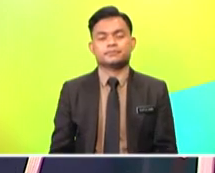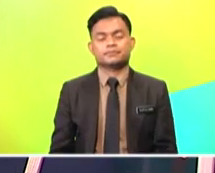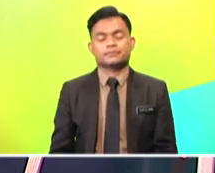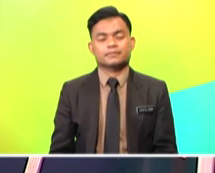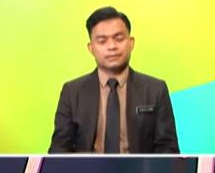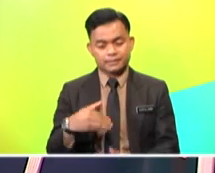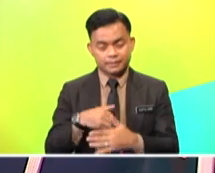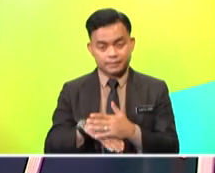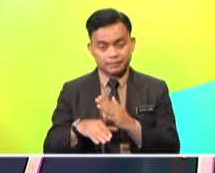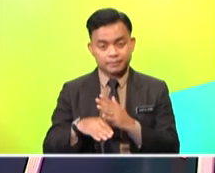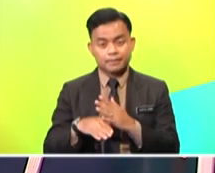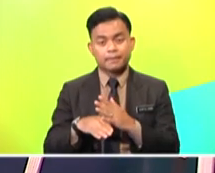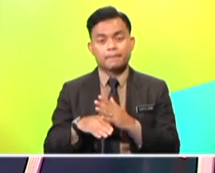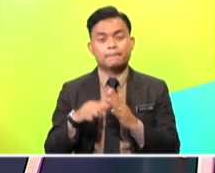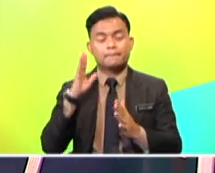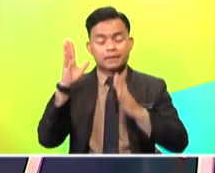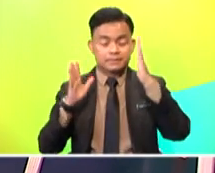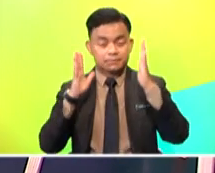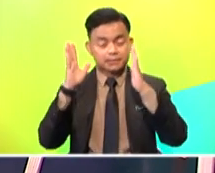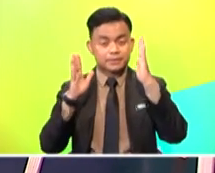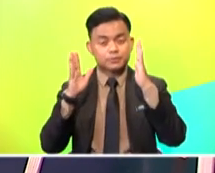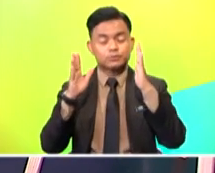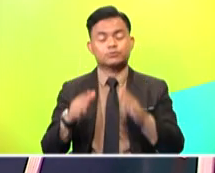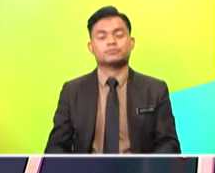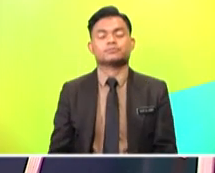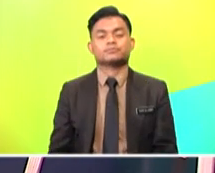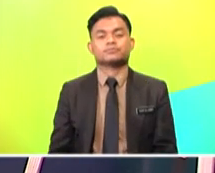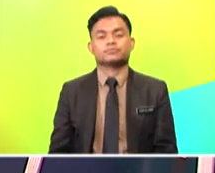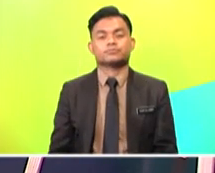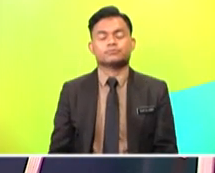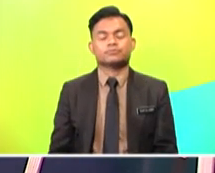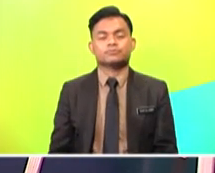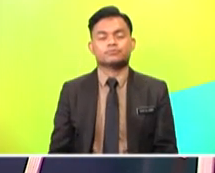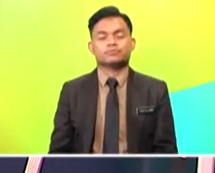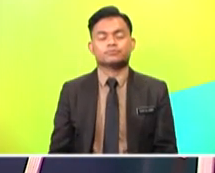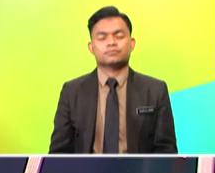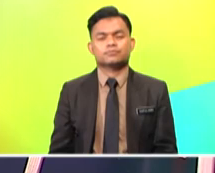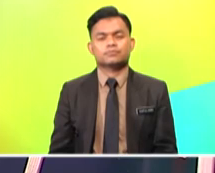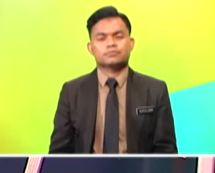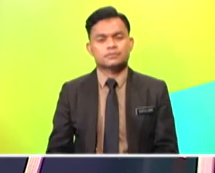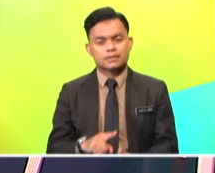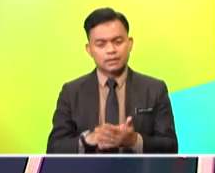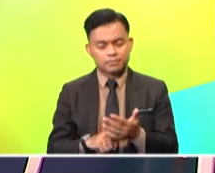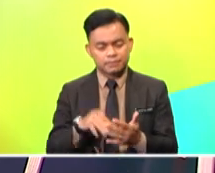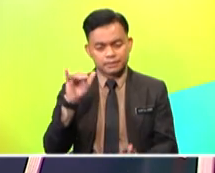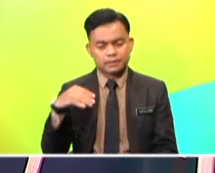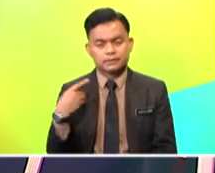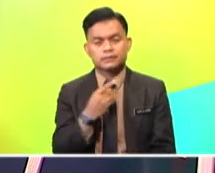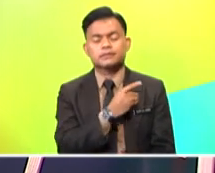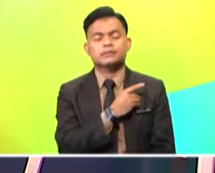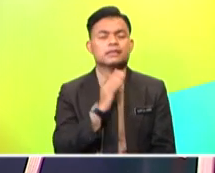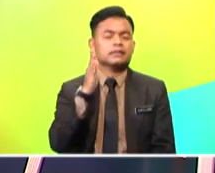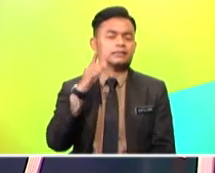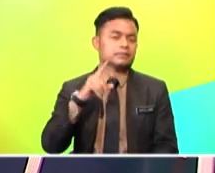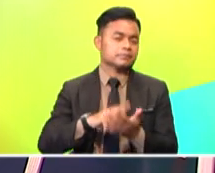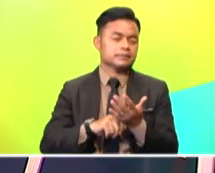Melayu Rumah Impian Saya. Jadi Cikgu, untuk segmen kali ini apa pula yang akan kita bincangkan bersama murid-murid